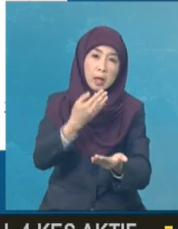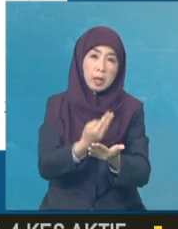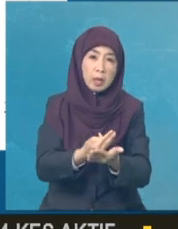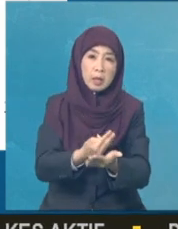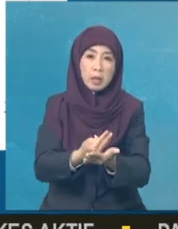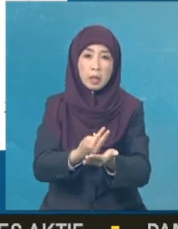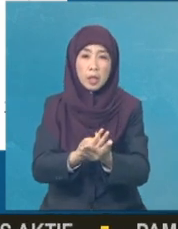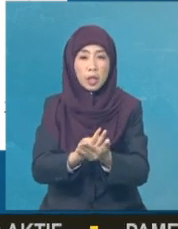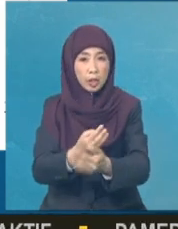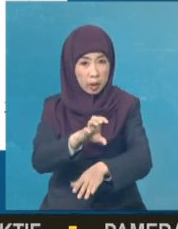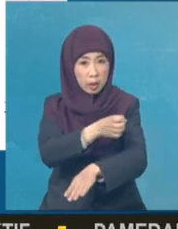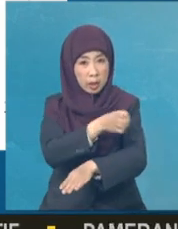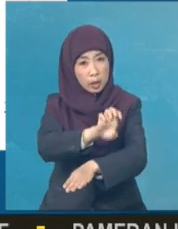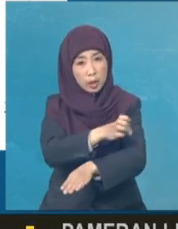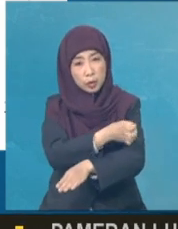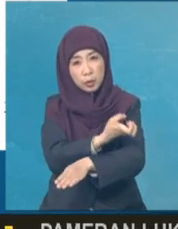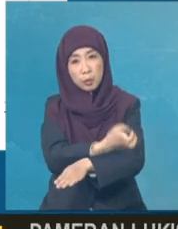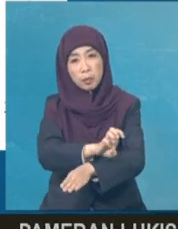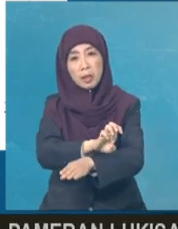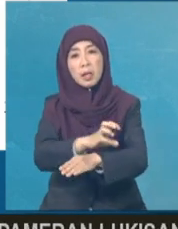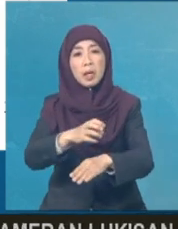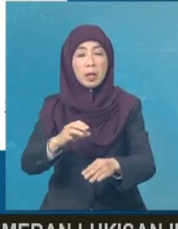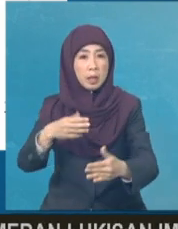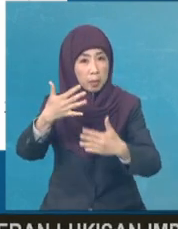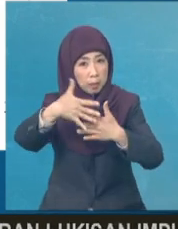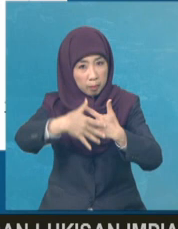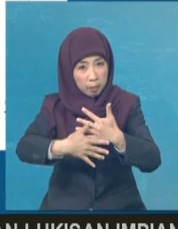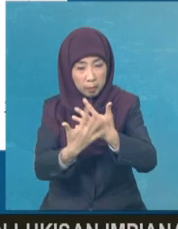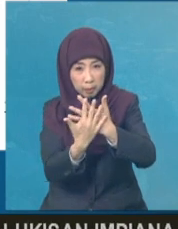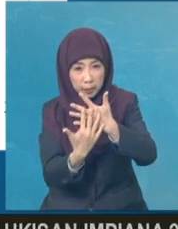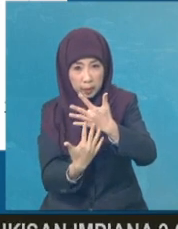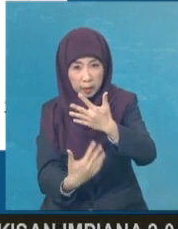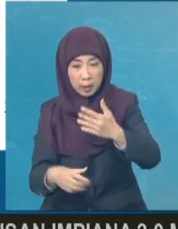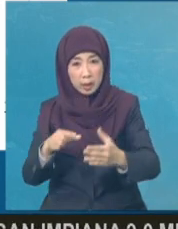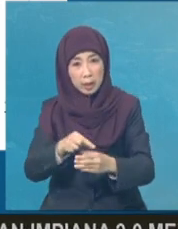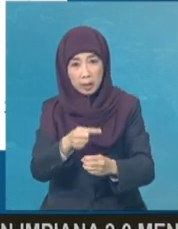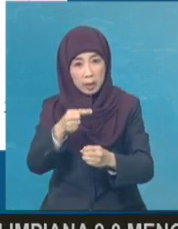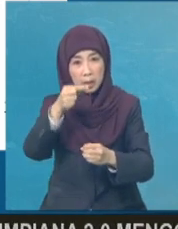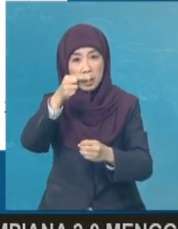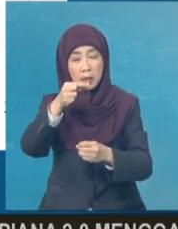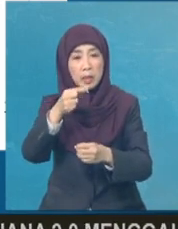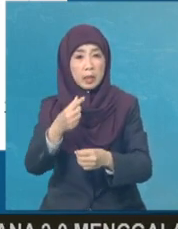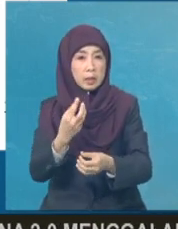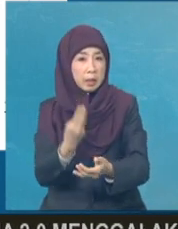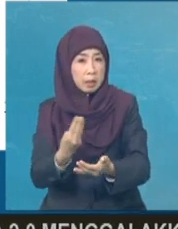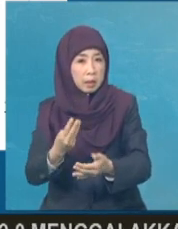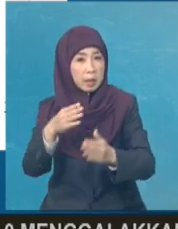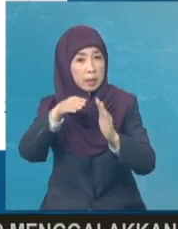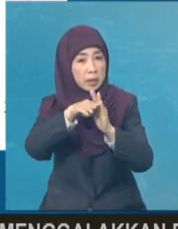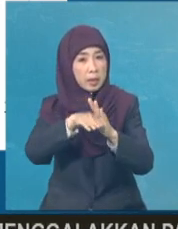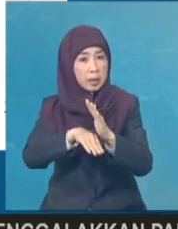jumlah ekspor juga disumbangkan oleh ekspor produk Petroleum dan gas dari segi komoditi mengikut seksyen